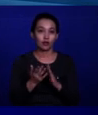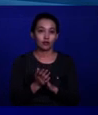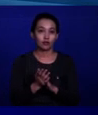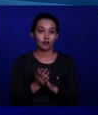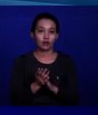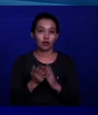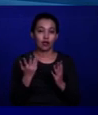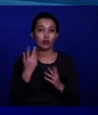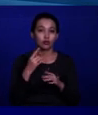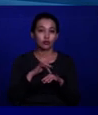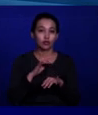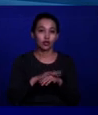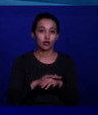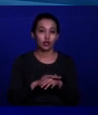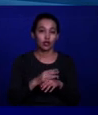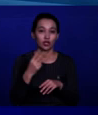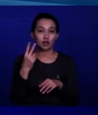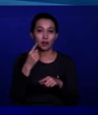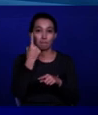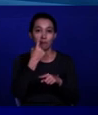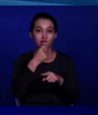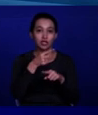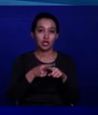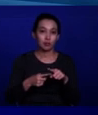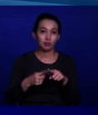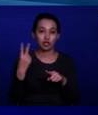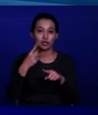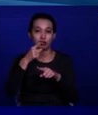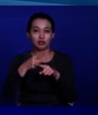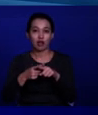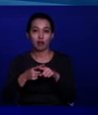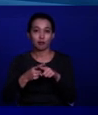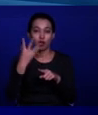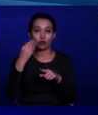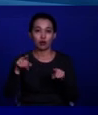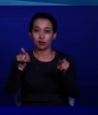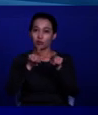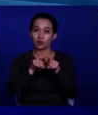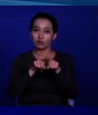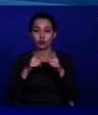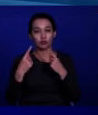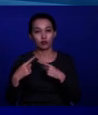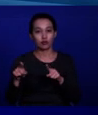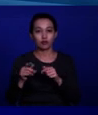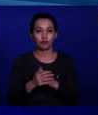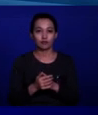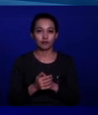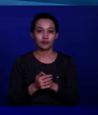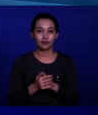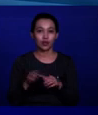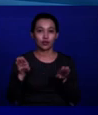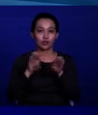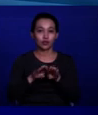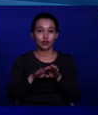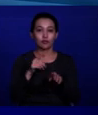tengmi? Ularni hisoblab taqqoslang. Keling bolajonlar, hozir bu ishni birgalikda